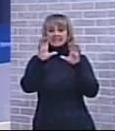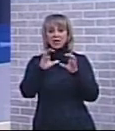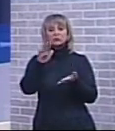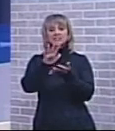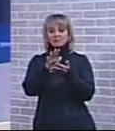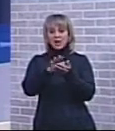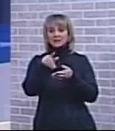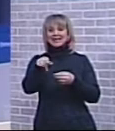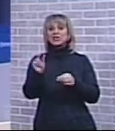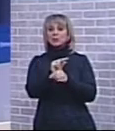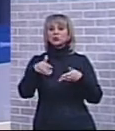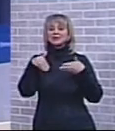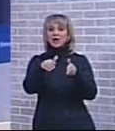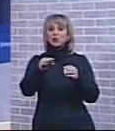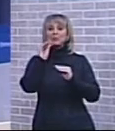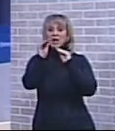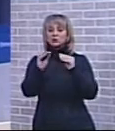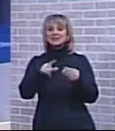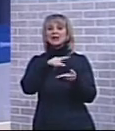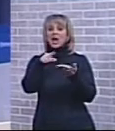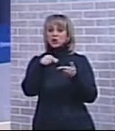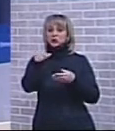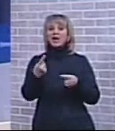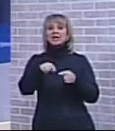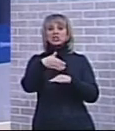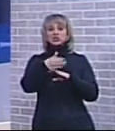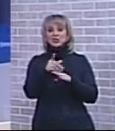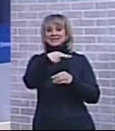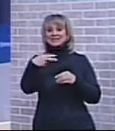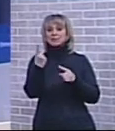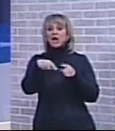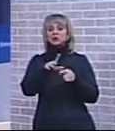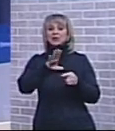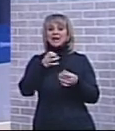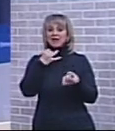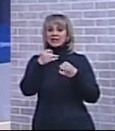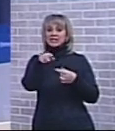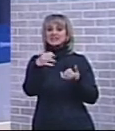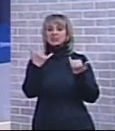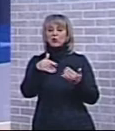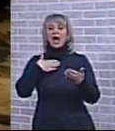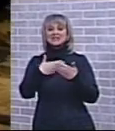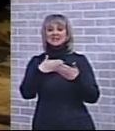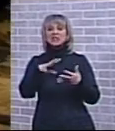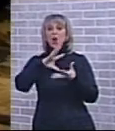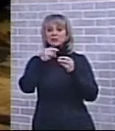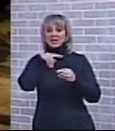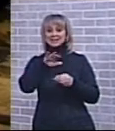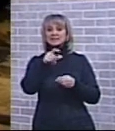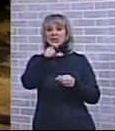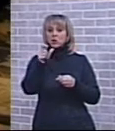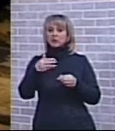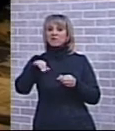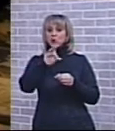Несанкционированные свалки, ремонт дорог, благоустройство городов – это лишь часть тем, на которые говорили сегодня активисты Общероссийского